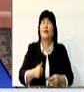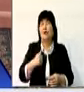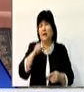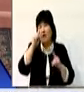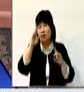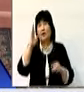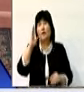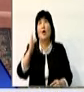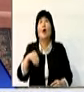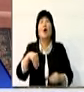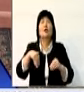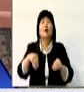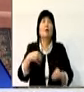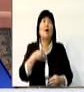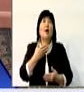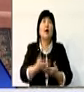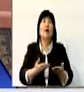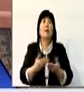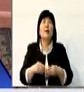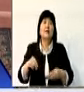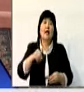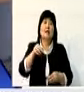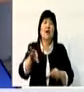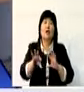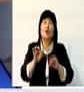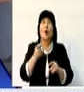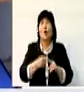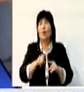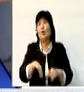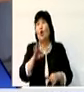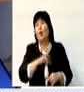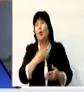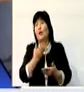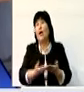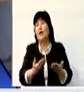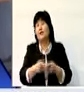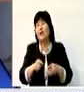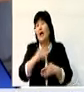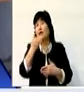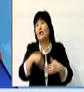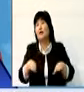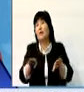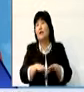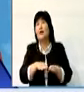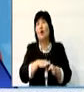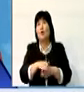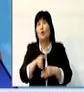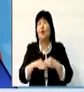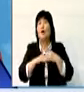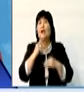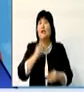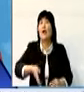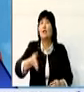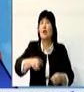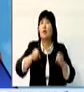берейік. Шаруалар үшін маңызды мәселенің бірі тыңайтқыш таңдау және оны қолдану әдіс тәсілдерін талапқа сай орындау. Бұл ретте дала семинарына